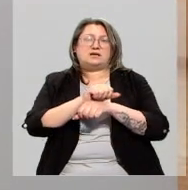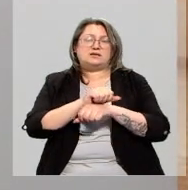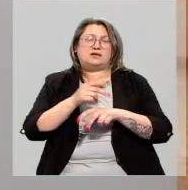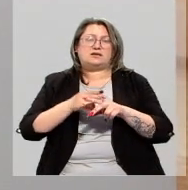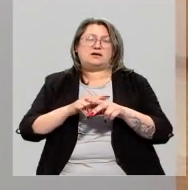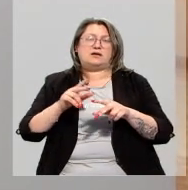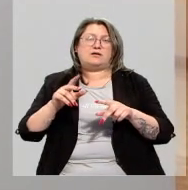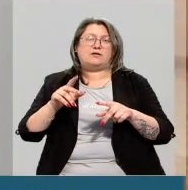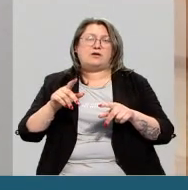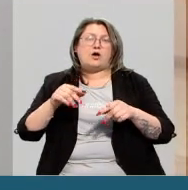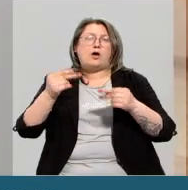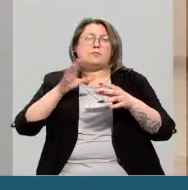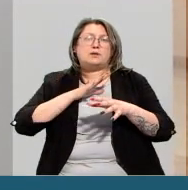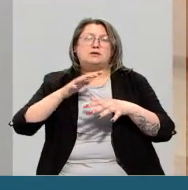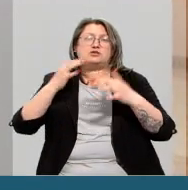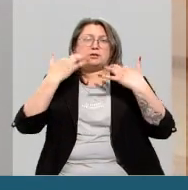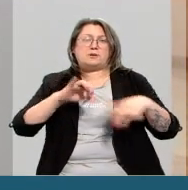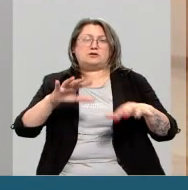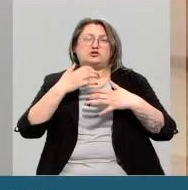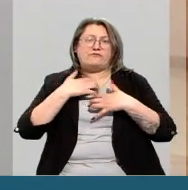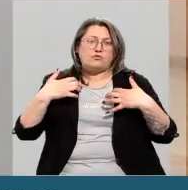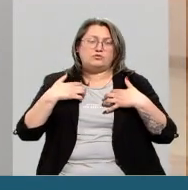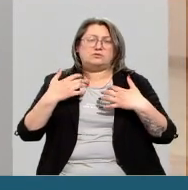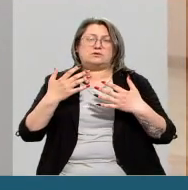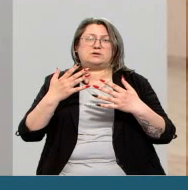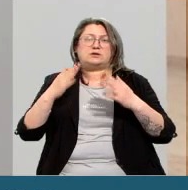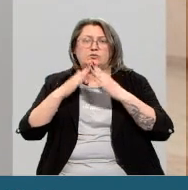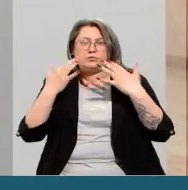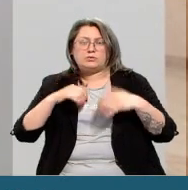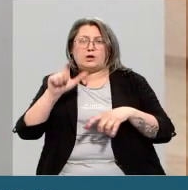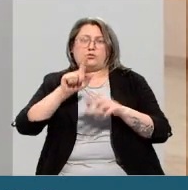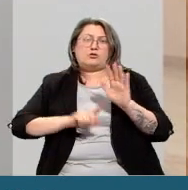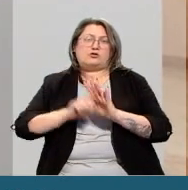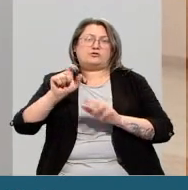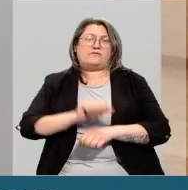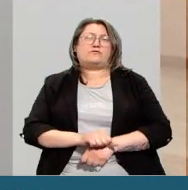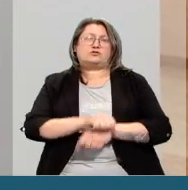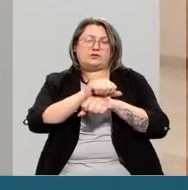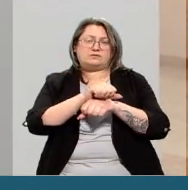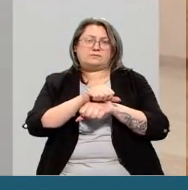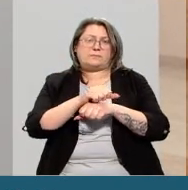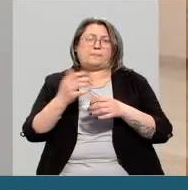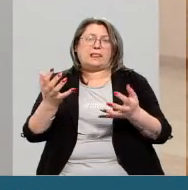көтерілістің басталу себебі ұжымдастыру және мал мүліктерді тәркілеу болды. Соған қарсы